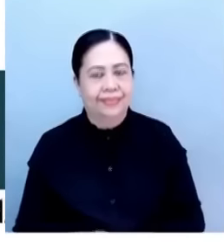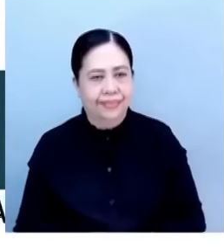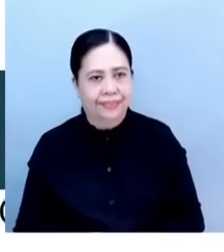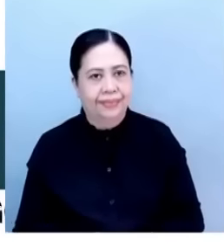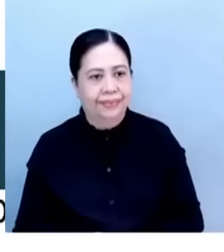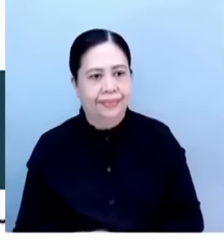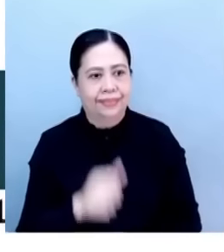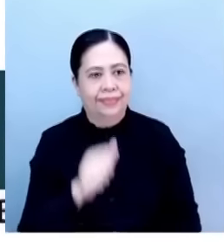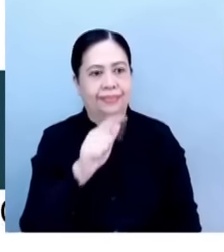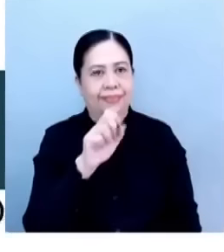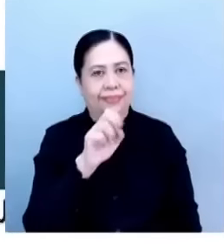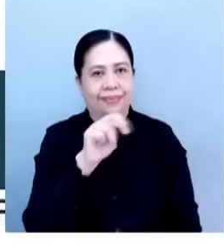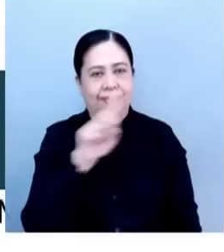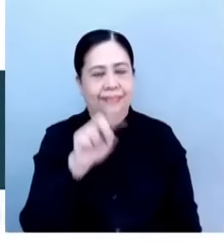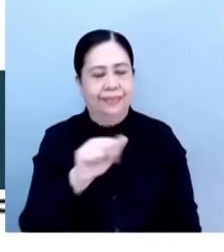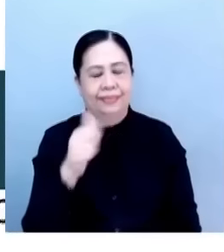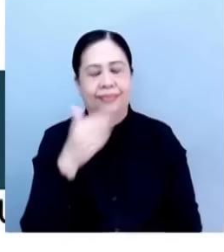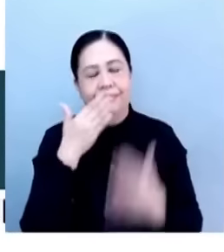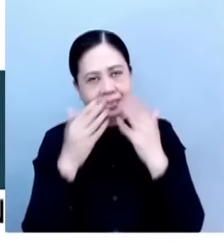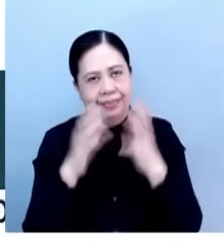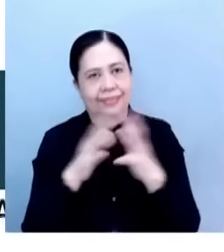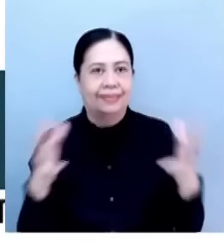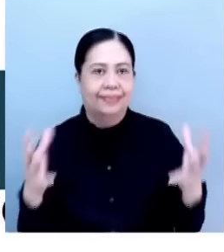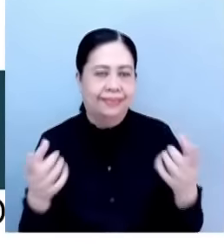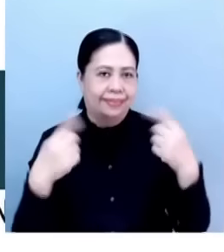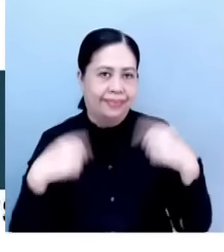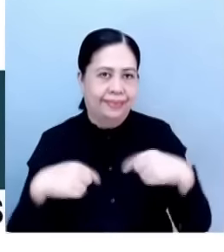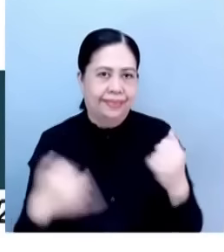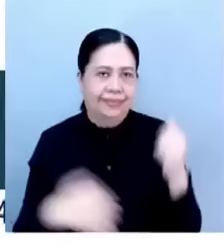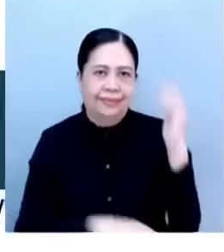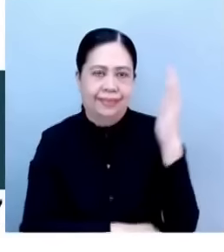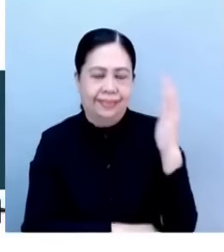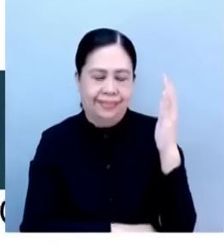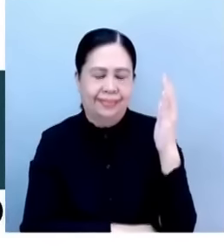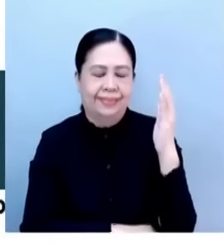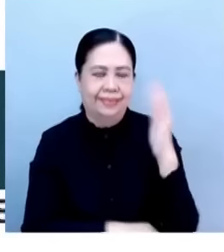Atienza, thank you so much for joining us this afternoon of the